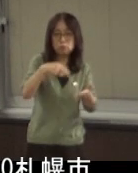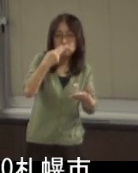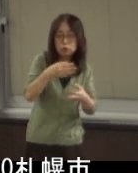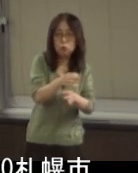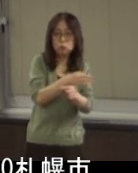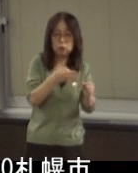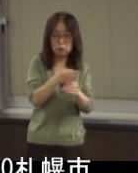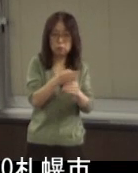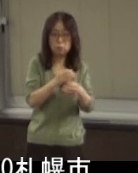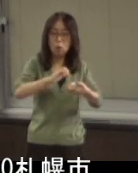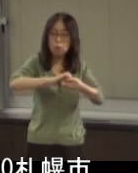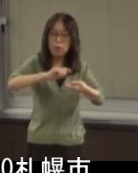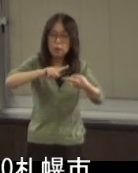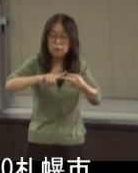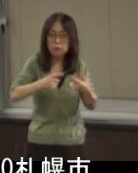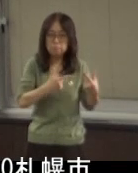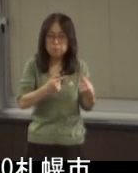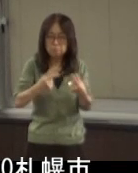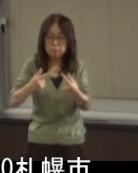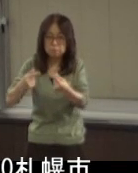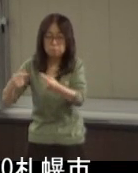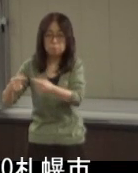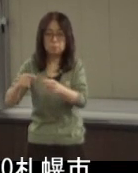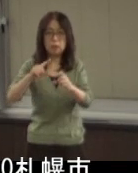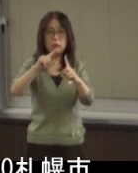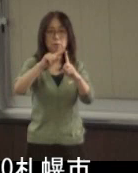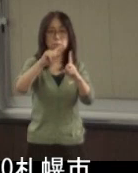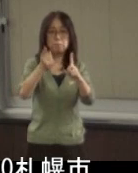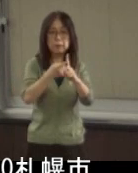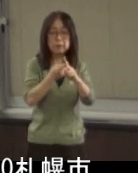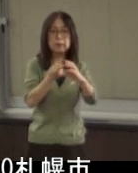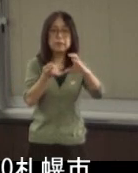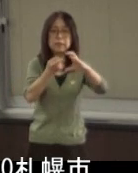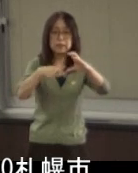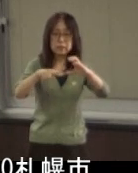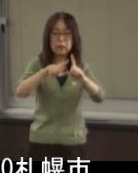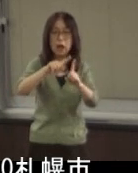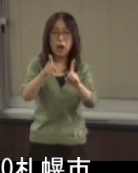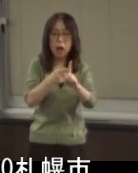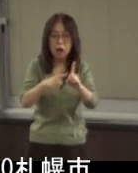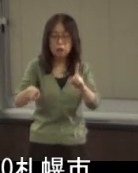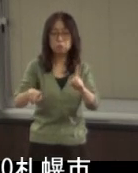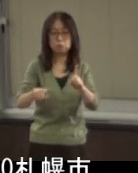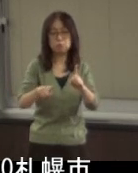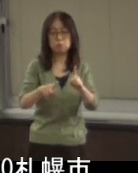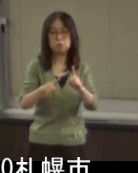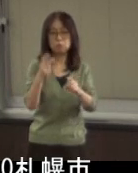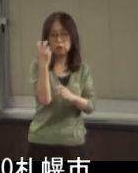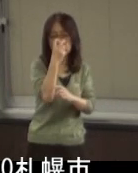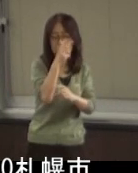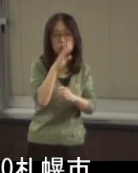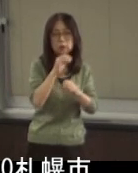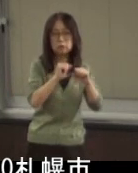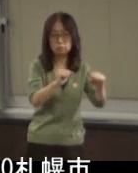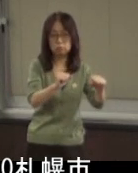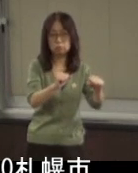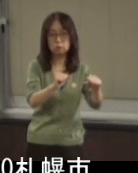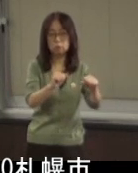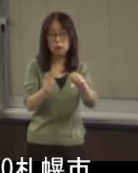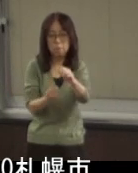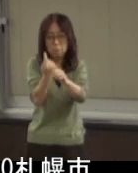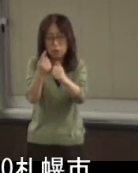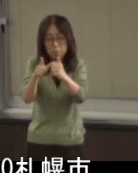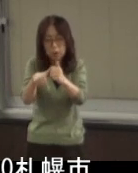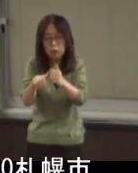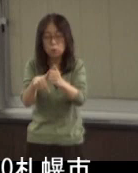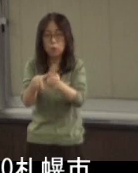査の受検、これに対する支援でありますとか、感染者が発生した場合の消毒費用等の支